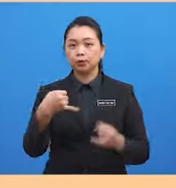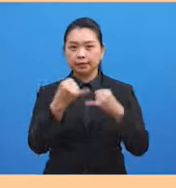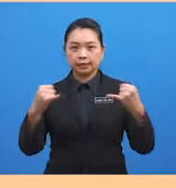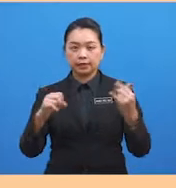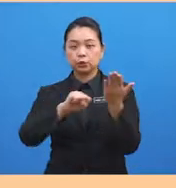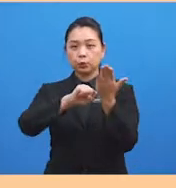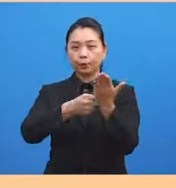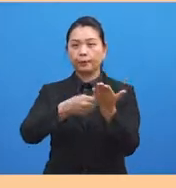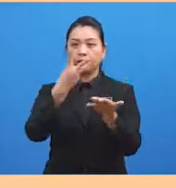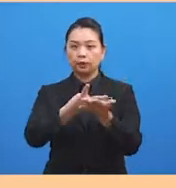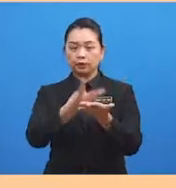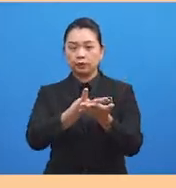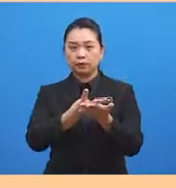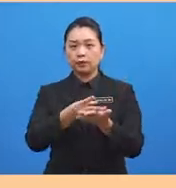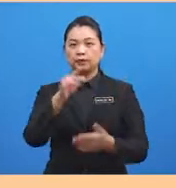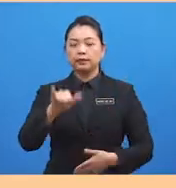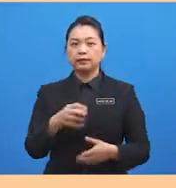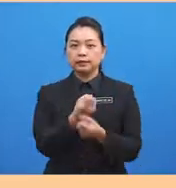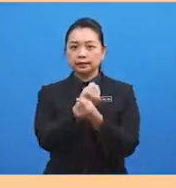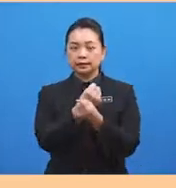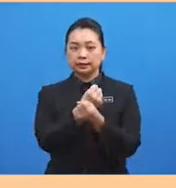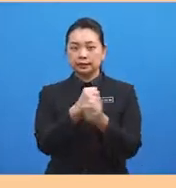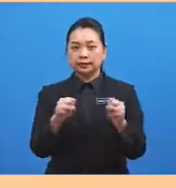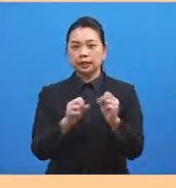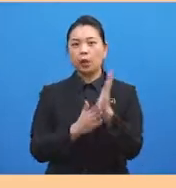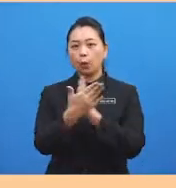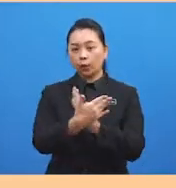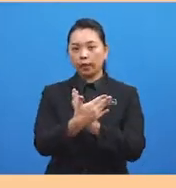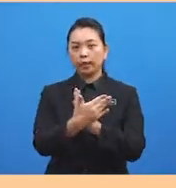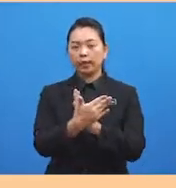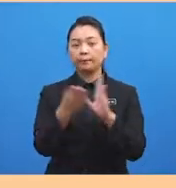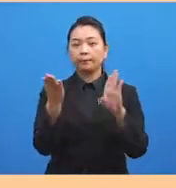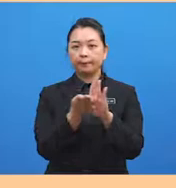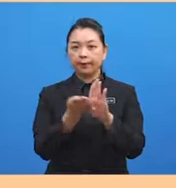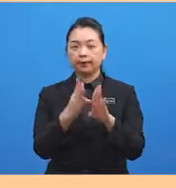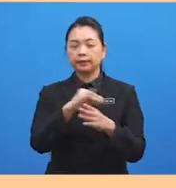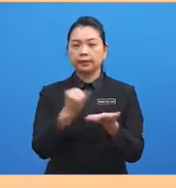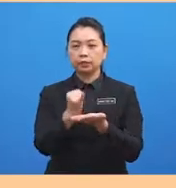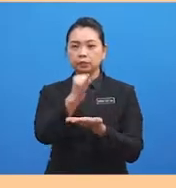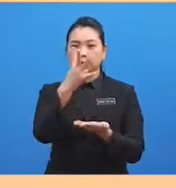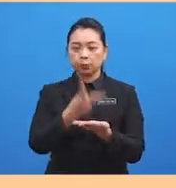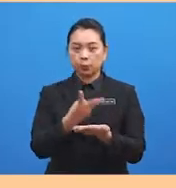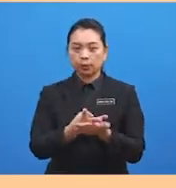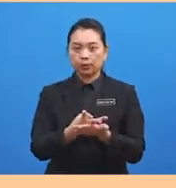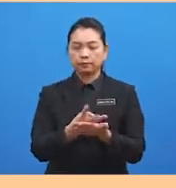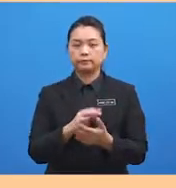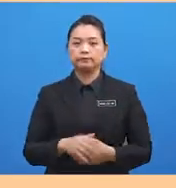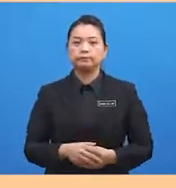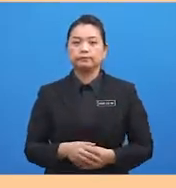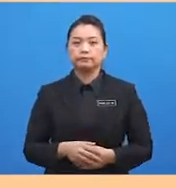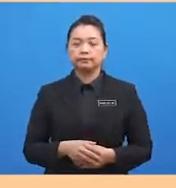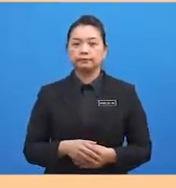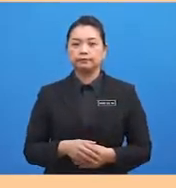jenis sumber pembiayaan yang disediakan oleh pihak bank dan institusi keuangan,